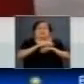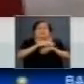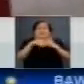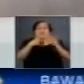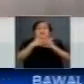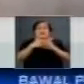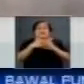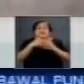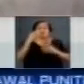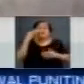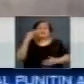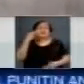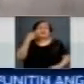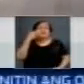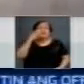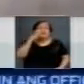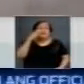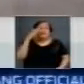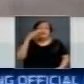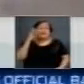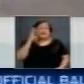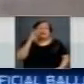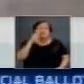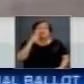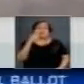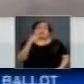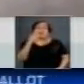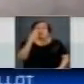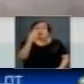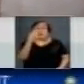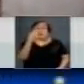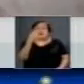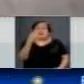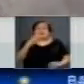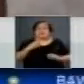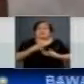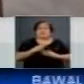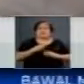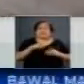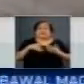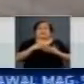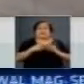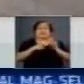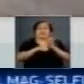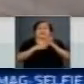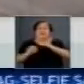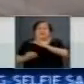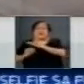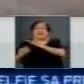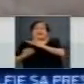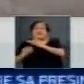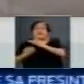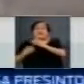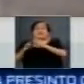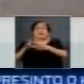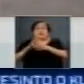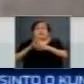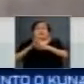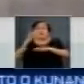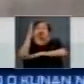si Ginang Susan Culiamar, ay sinasabi niya na isa sa mga fear niya ay magkaroon ng botohan sa ilalim ng